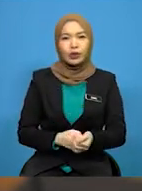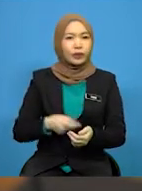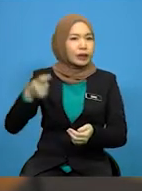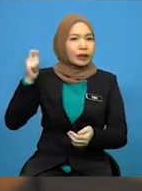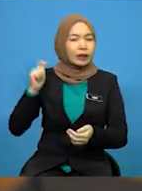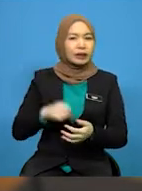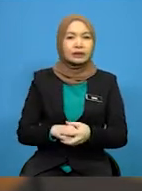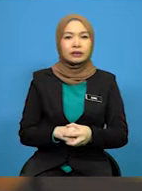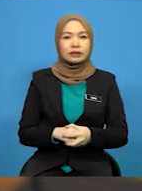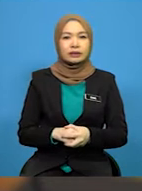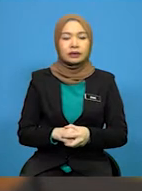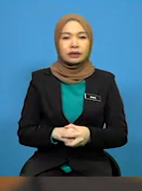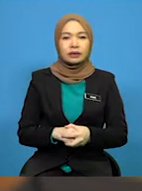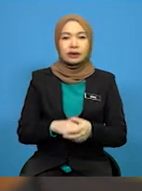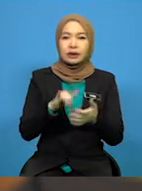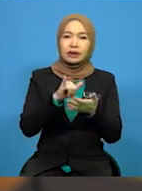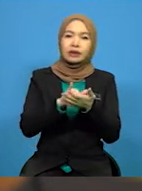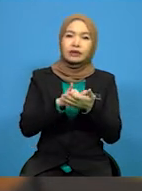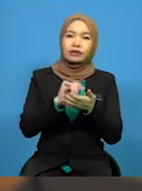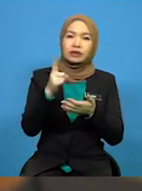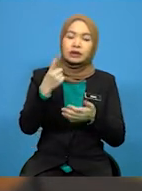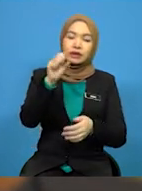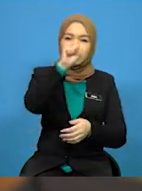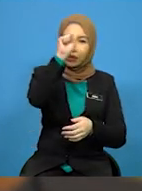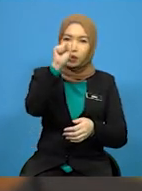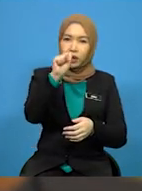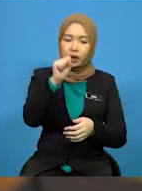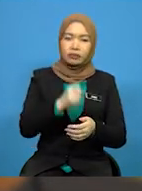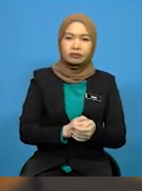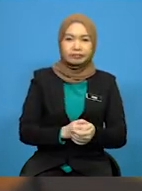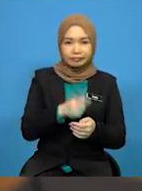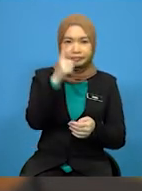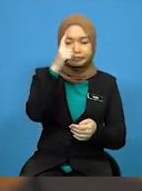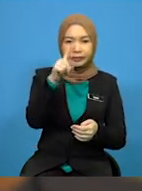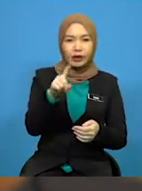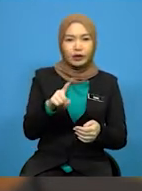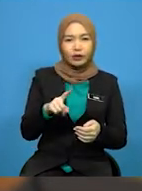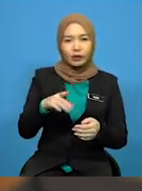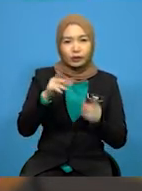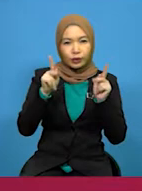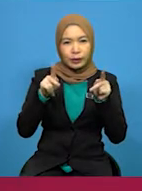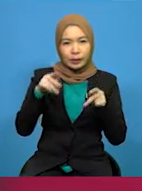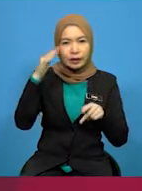Itulah tadi beberapa soalan, objektif dan esei sebagai penilaian kendiri pelajar terhadap topik ini.